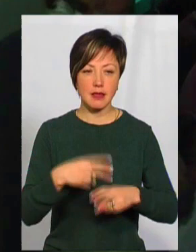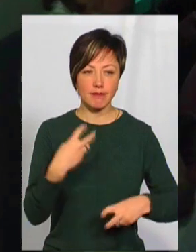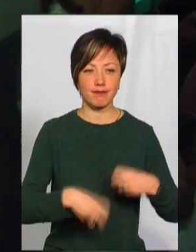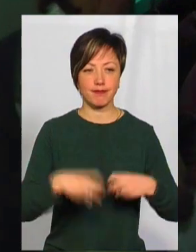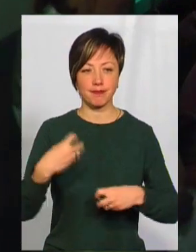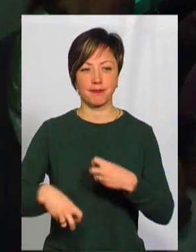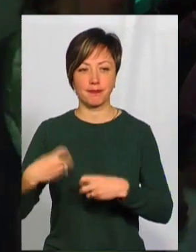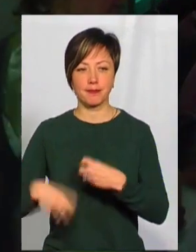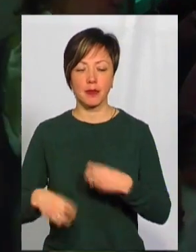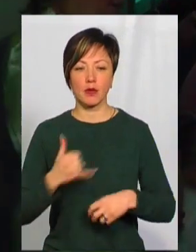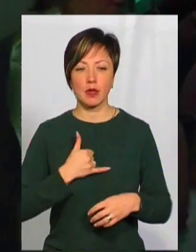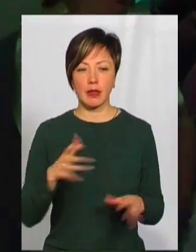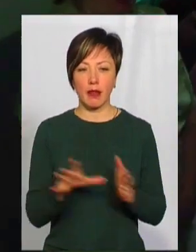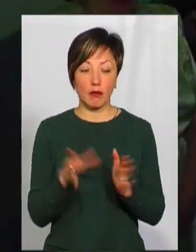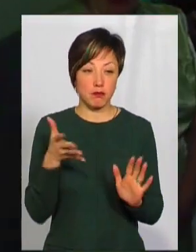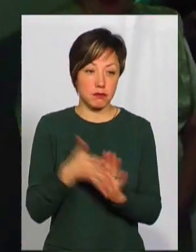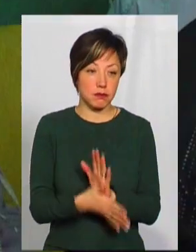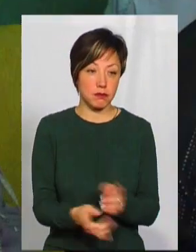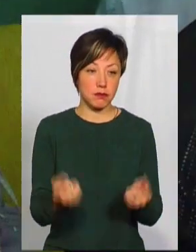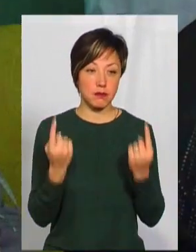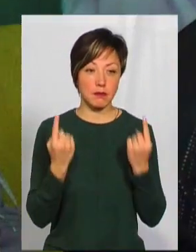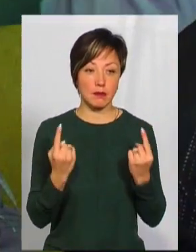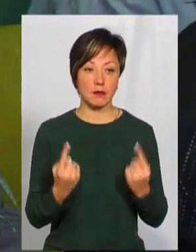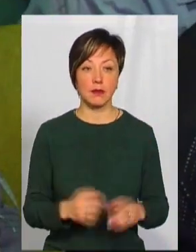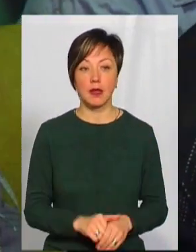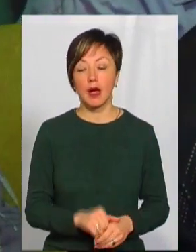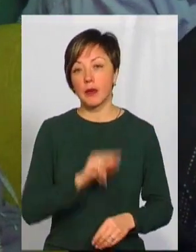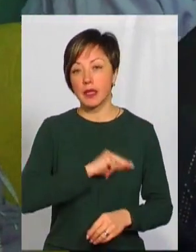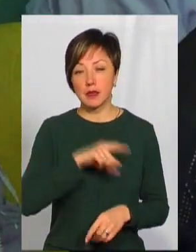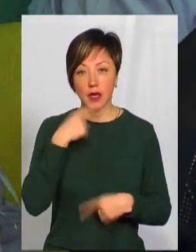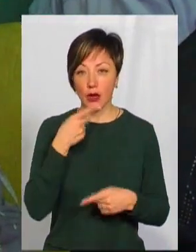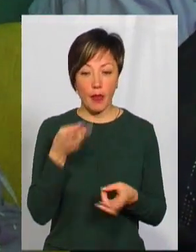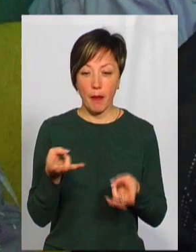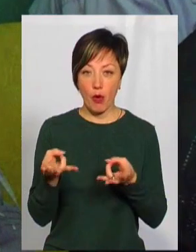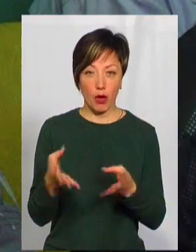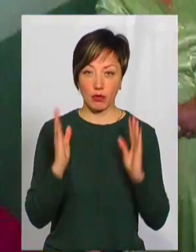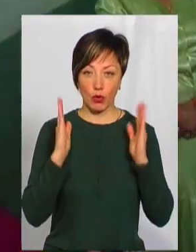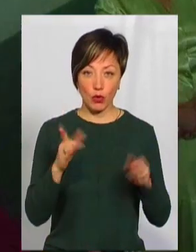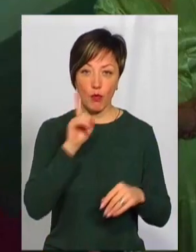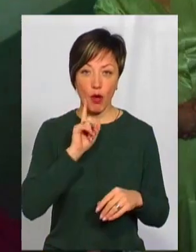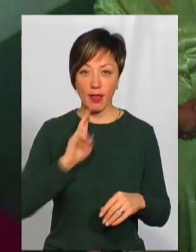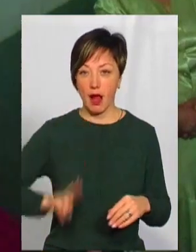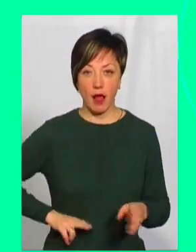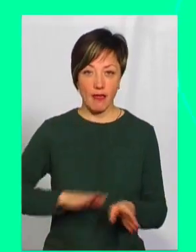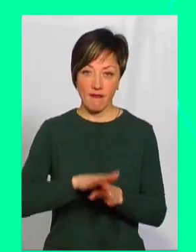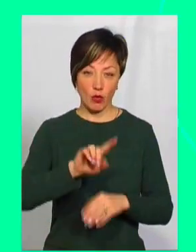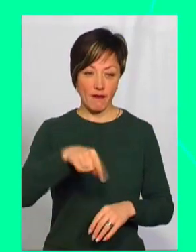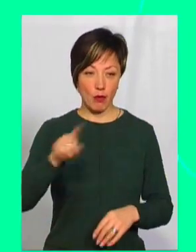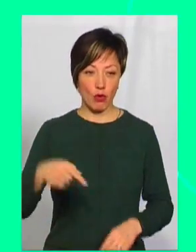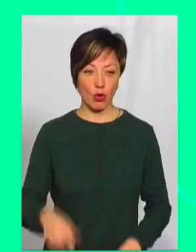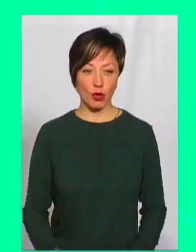нас енергозатратність значно висока. Працівники кажуть, не покинуть цього коридору, доки директор не виконає їхні вимоги.